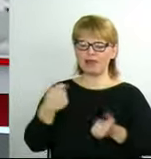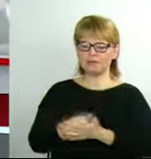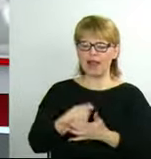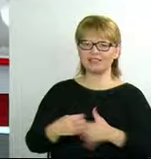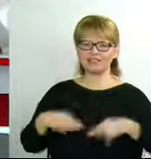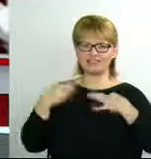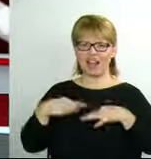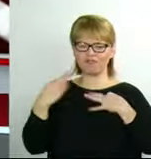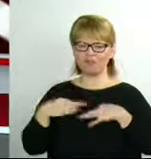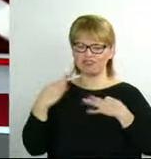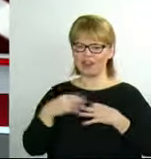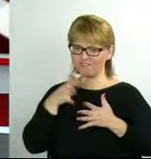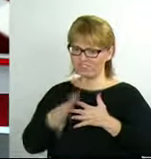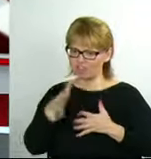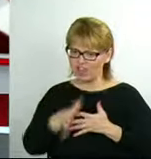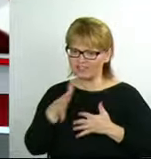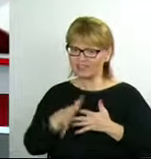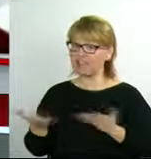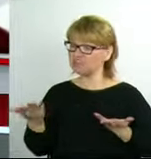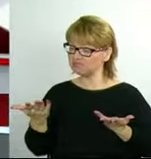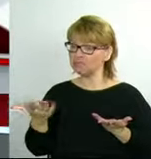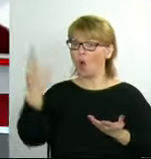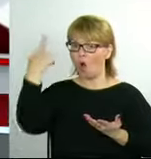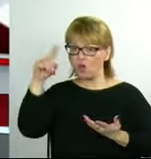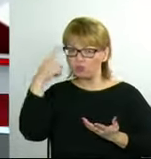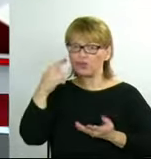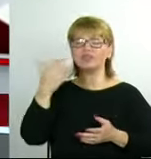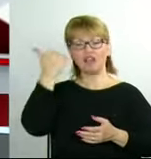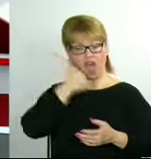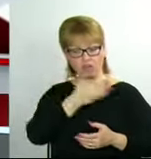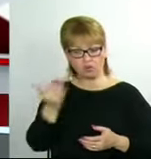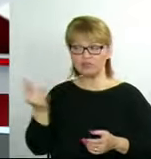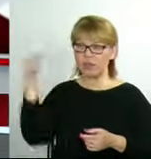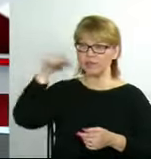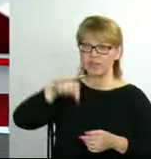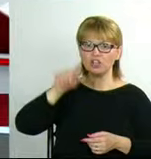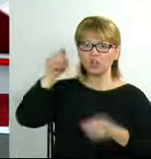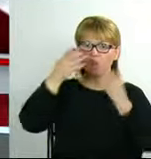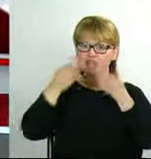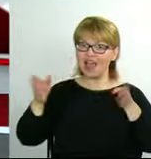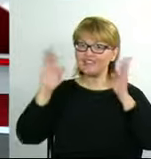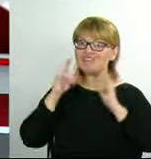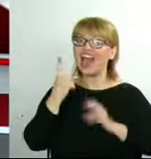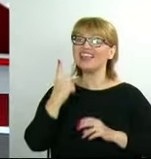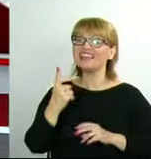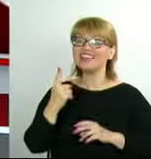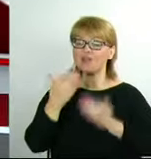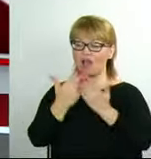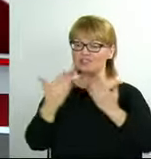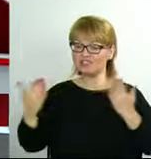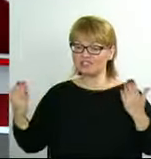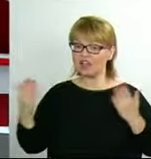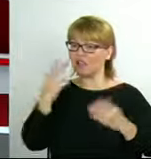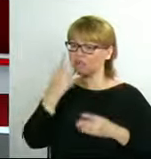zdravotné vyšetrenia. Odborníci aj laici smerujú v týchto dňoch na bratislavské výstavisko Incheba, kde môžu vidieť množstvo